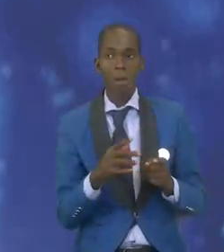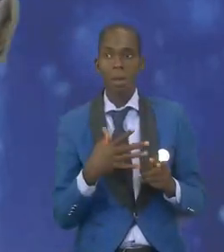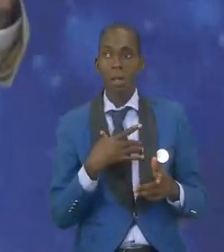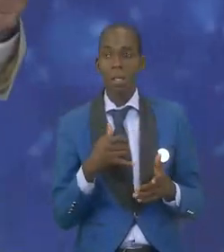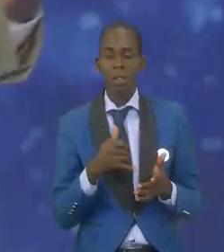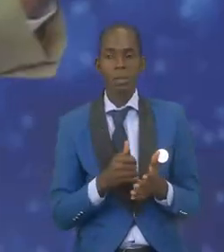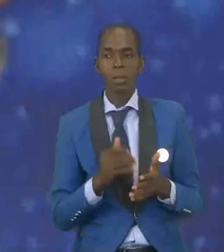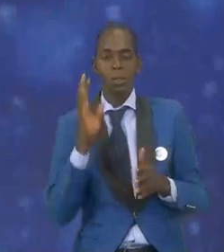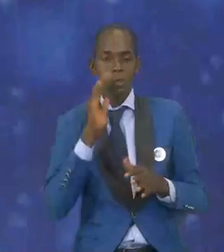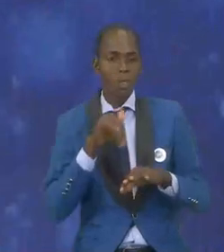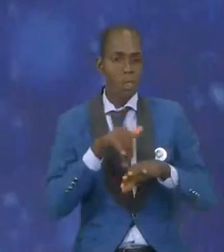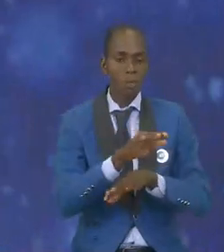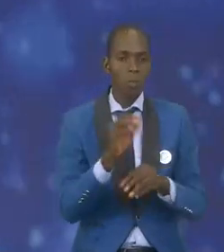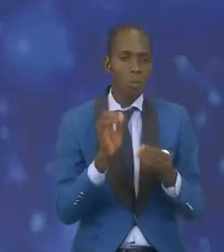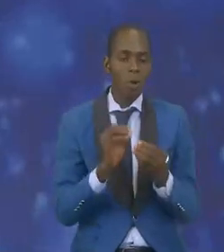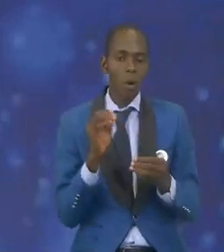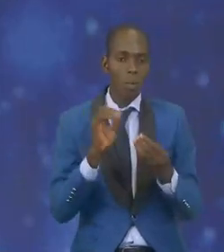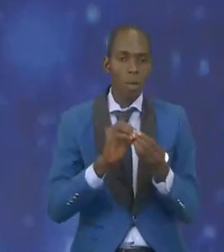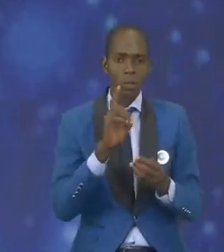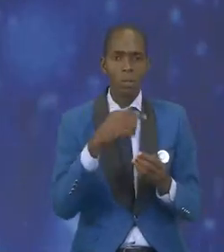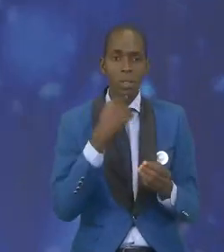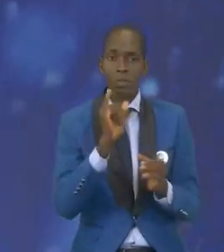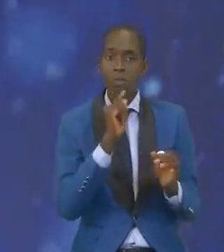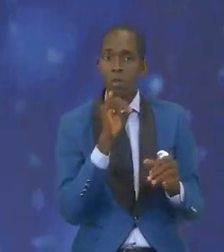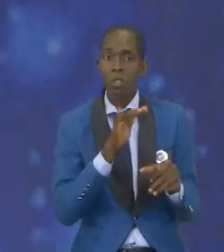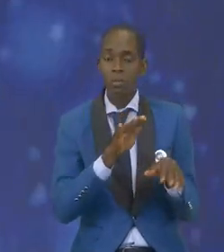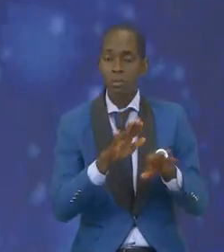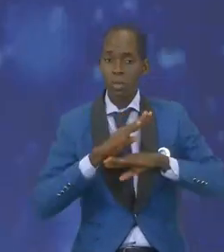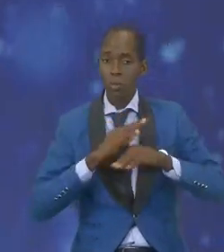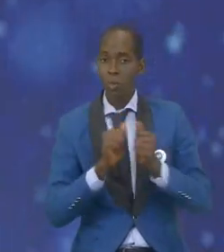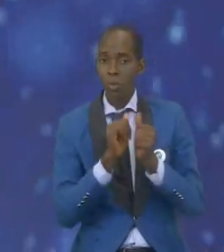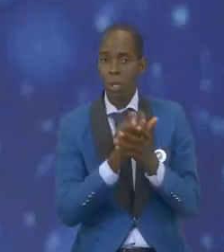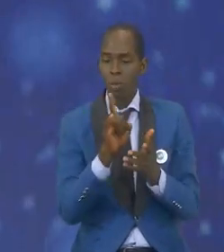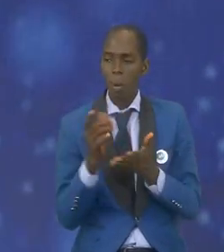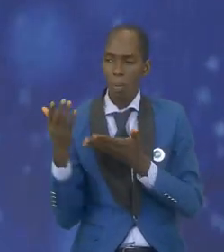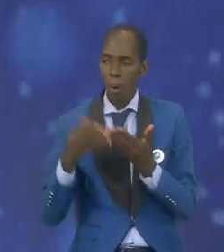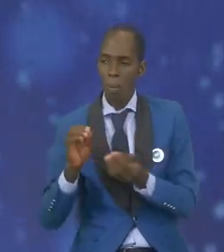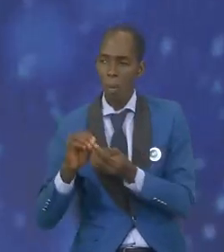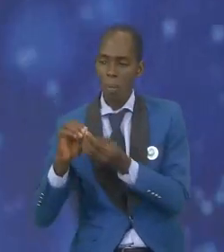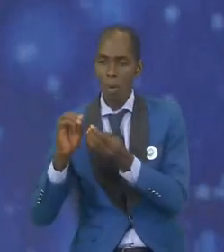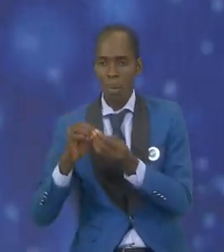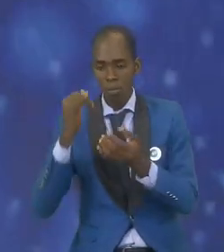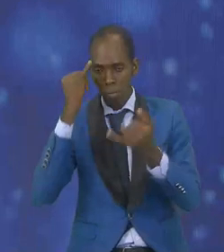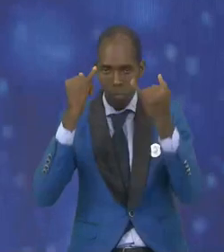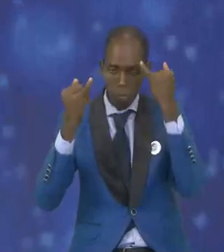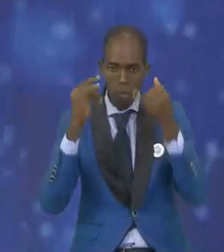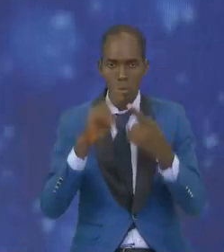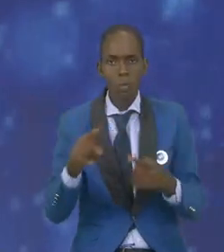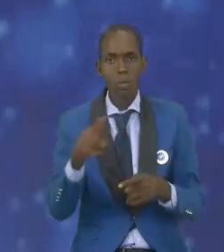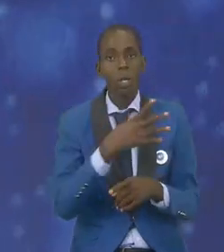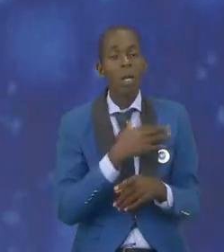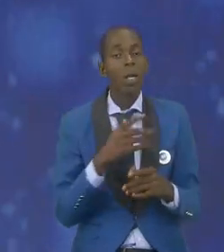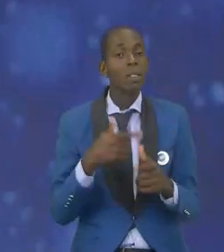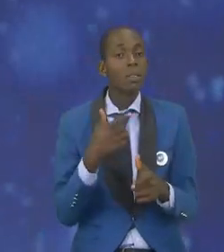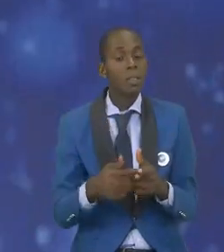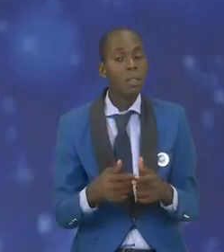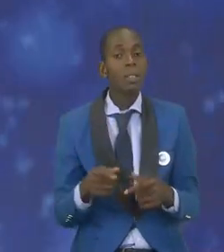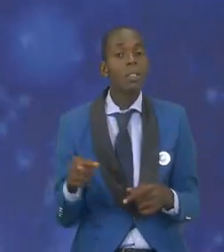vont ils vont te provoquer ils vont proposer autre chose aussi cette ce site là n'est pas vous regardez le site